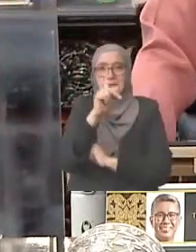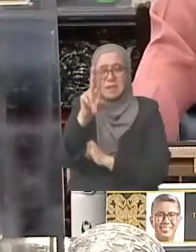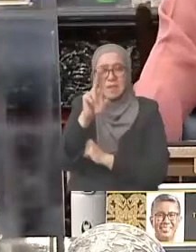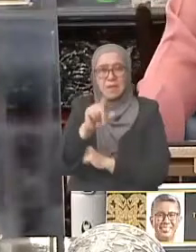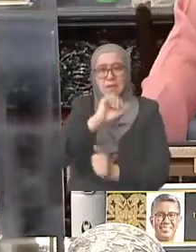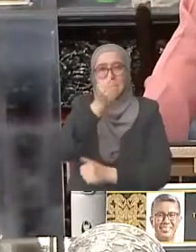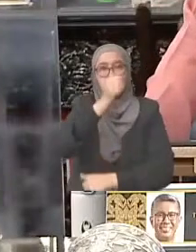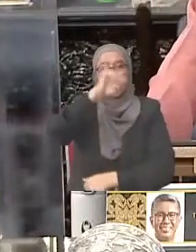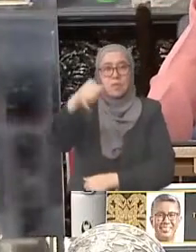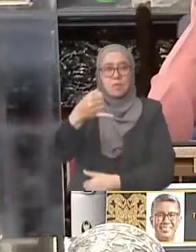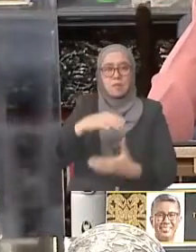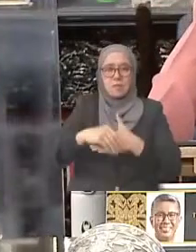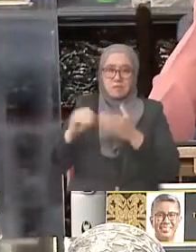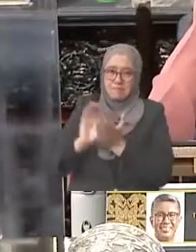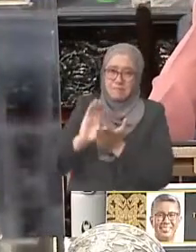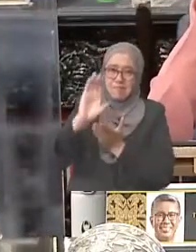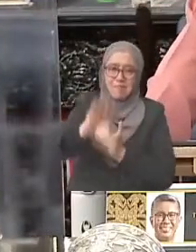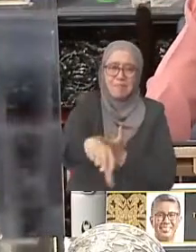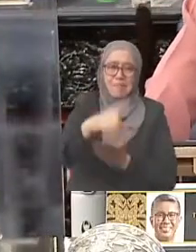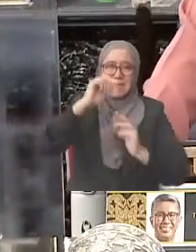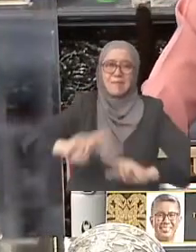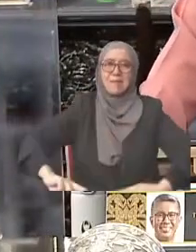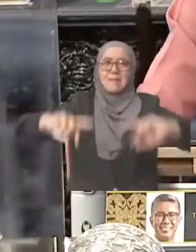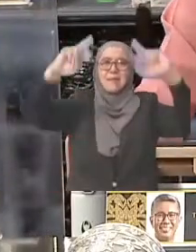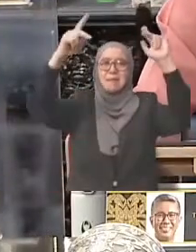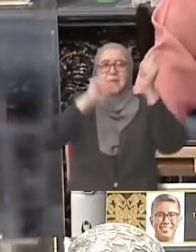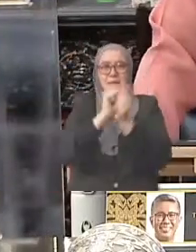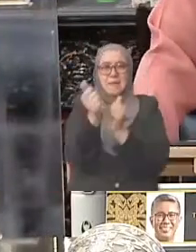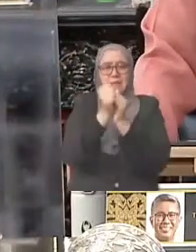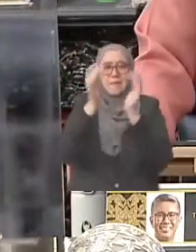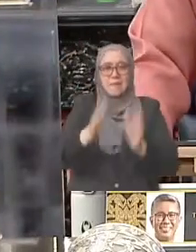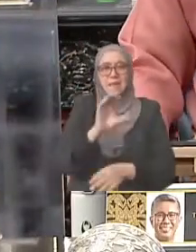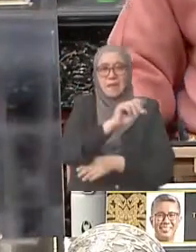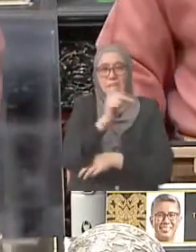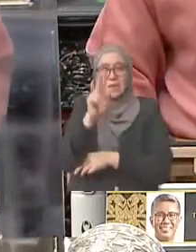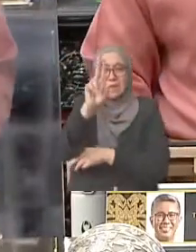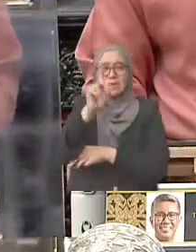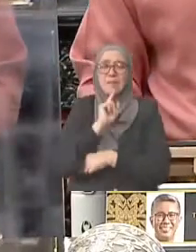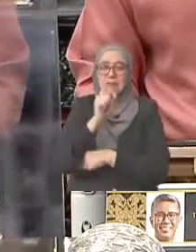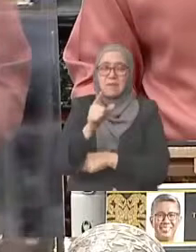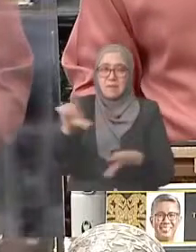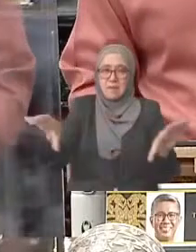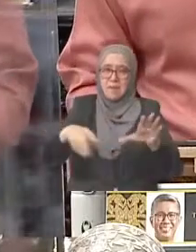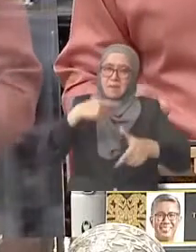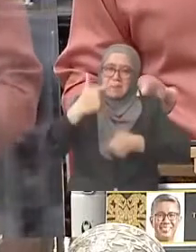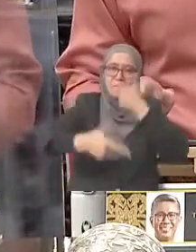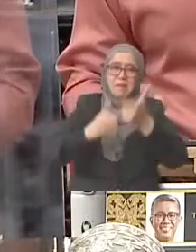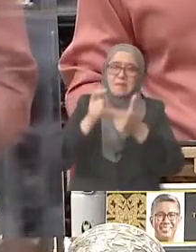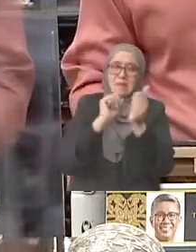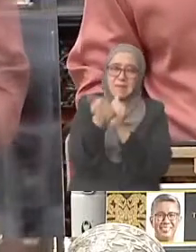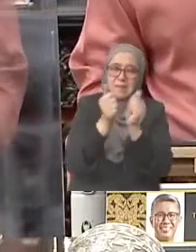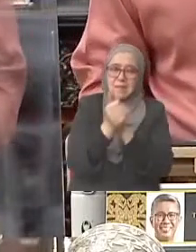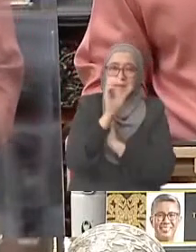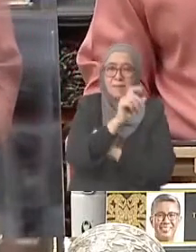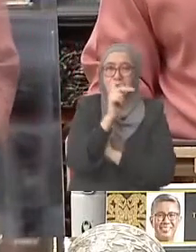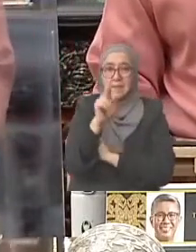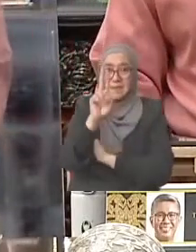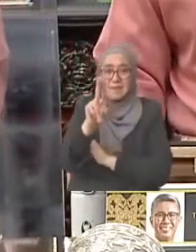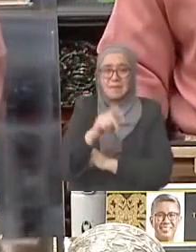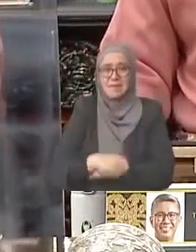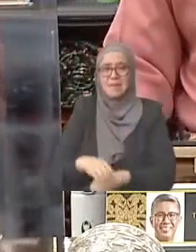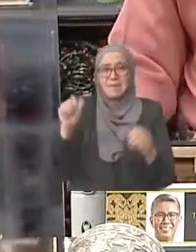untuk meningkatkan program latihan fbq800 kandiga suka Oke dalam konteks yang lebih luas